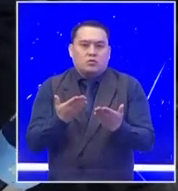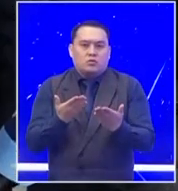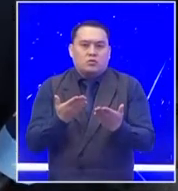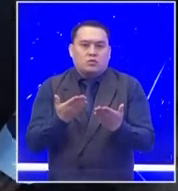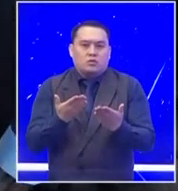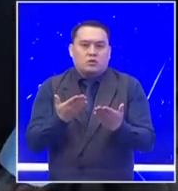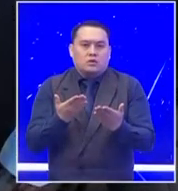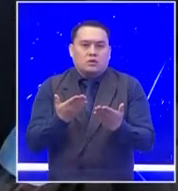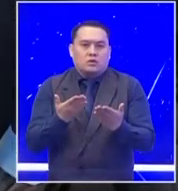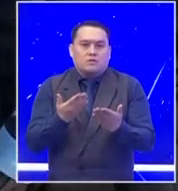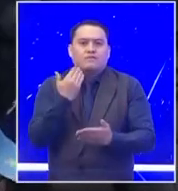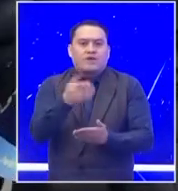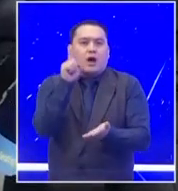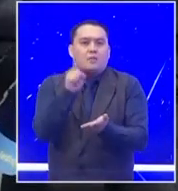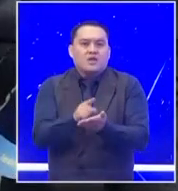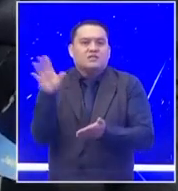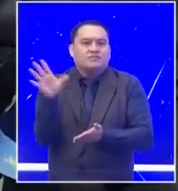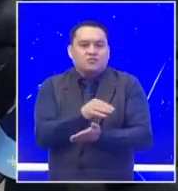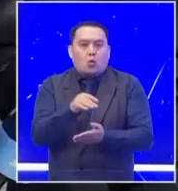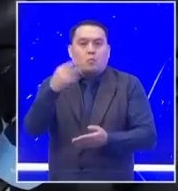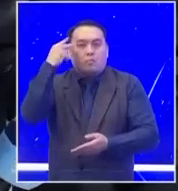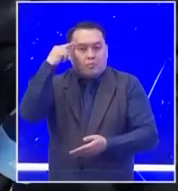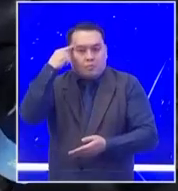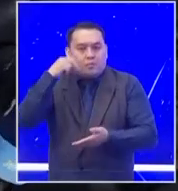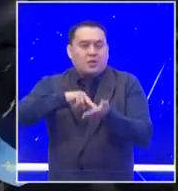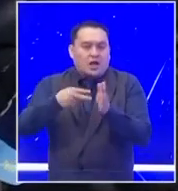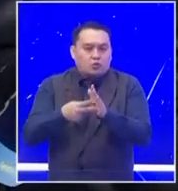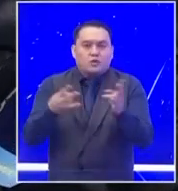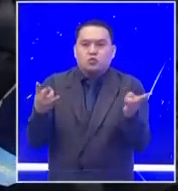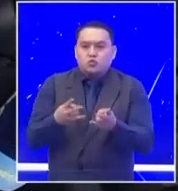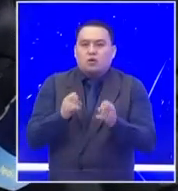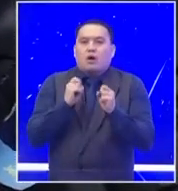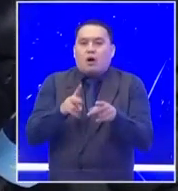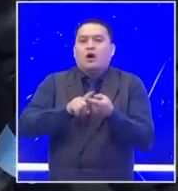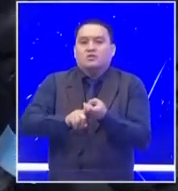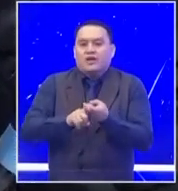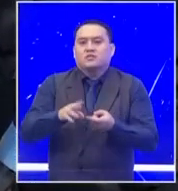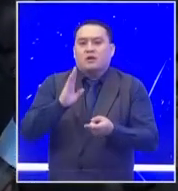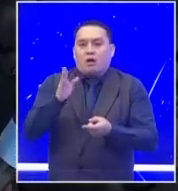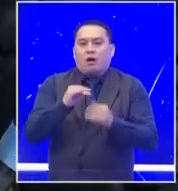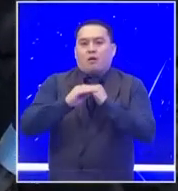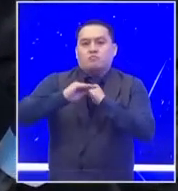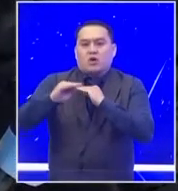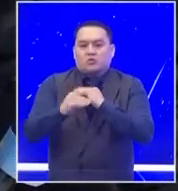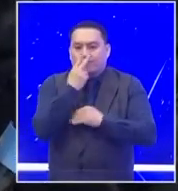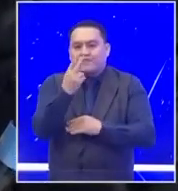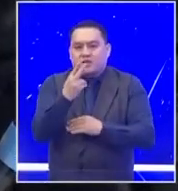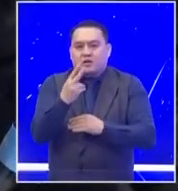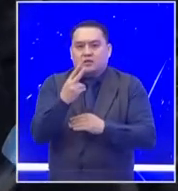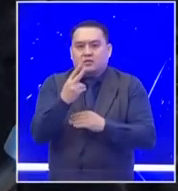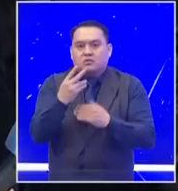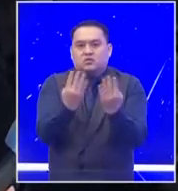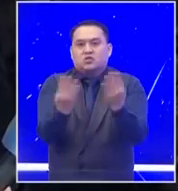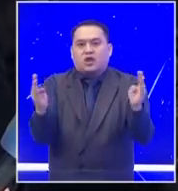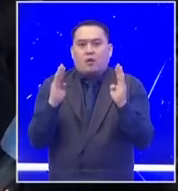Там после жары вы должны, все должны продумывать. Вот это, как дальше увязываться будет с тем. Видишь, вон там забор вот так